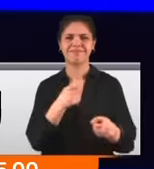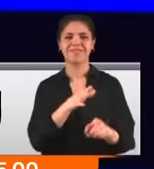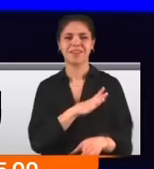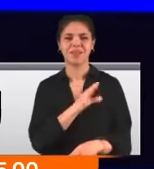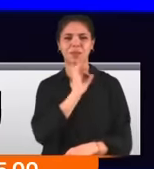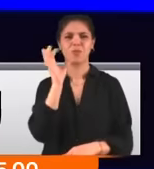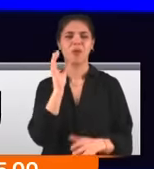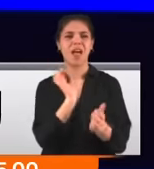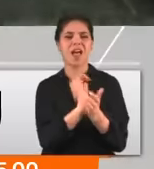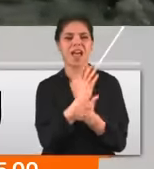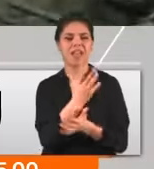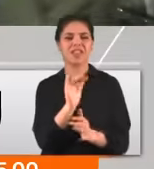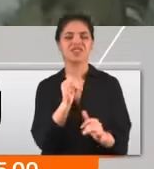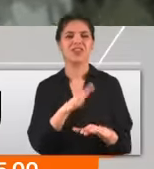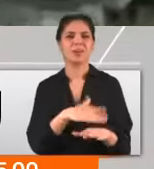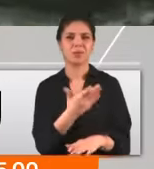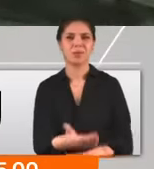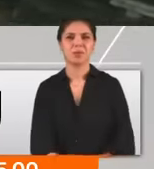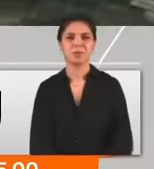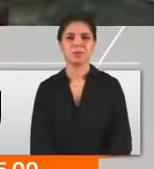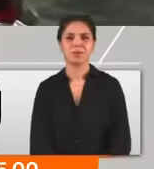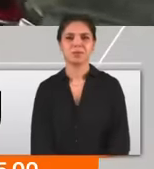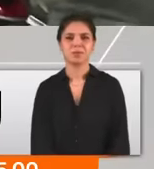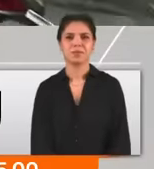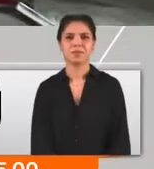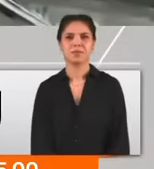Muhteşem bir aile. Şaka yapıyor.